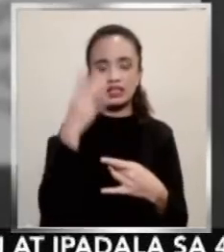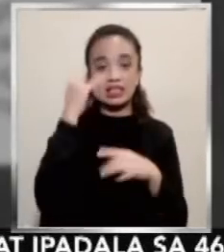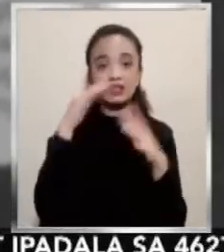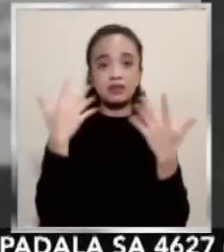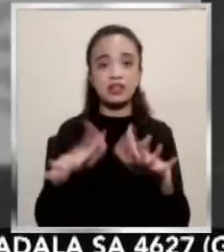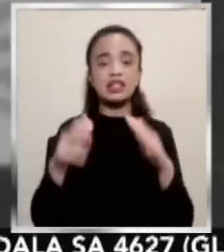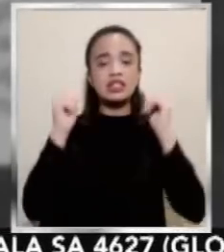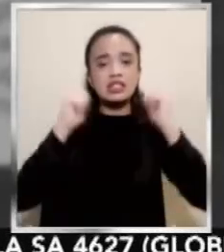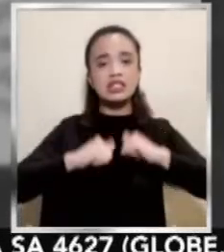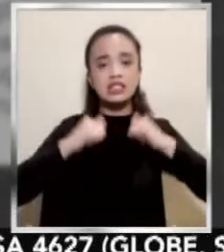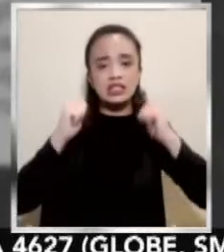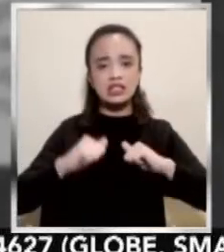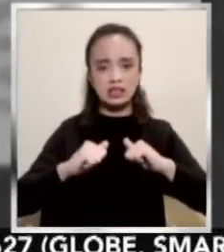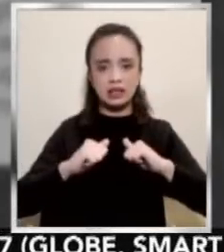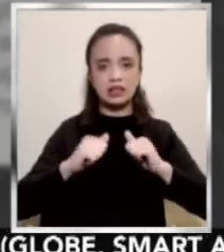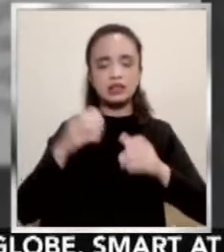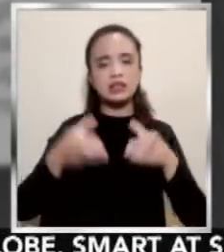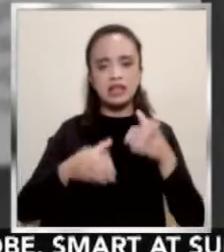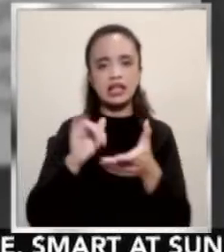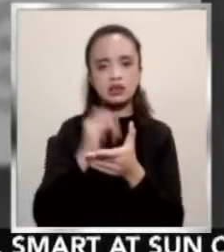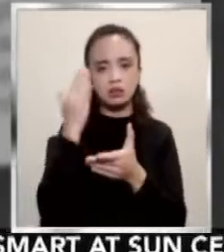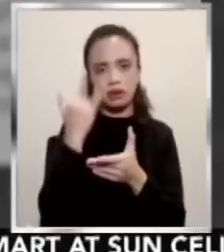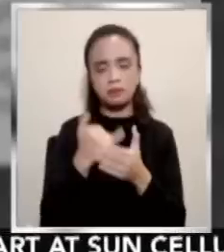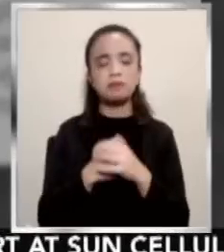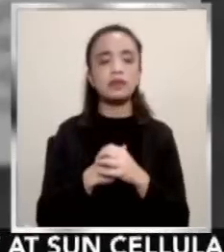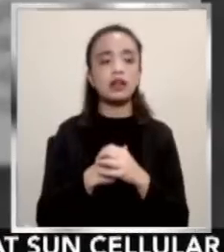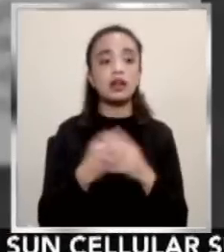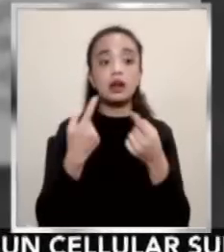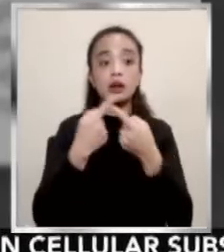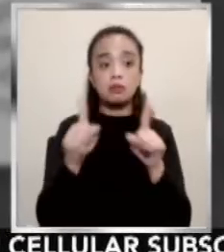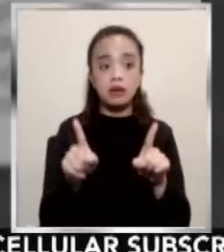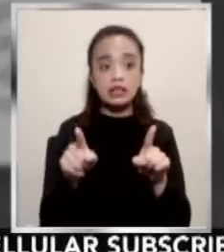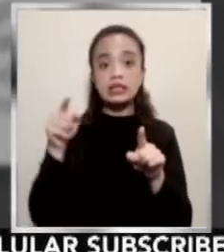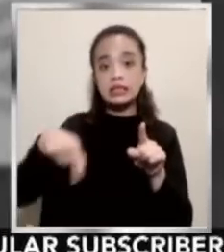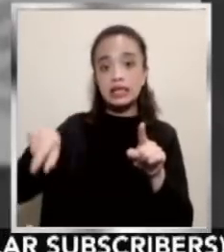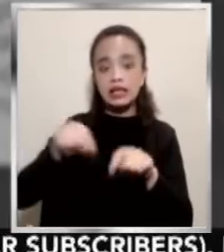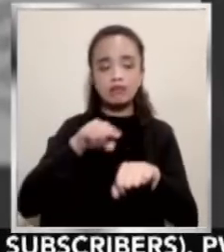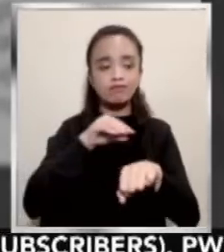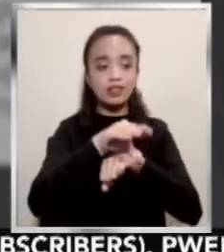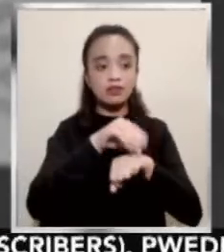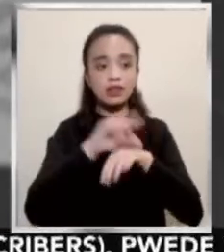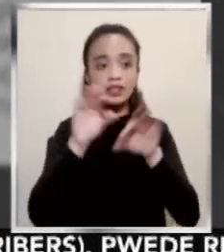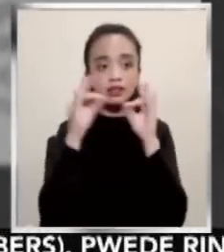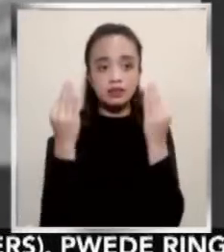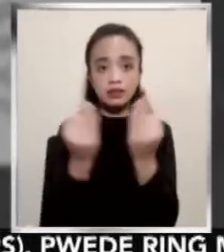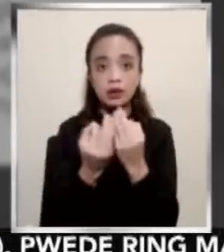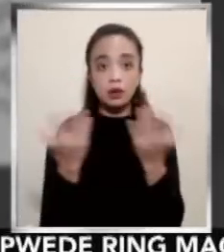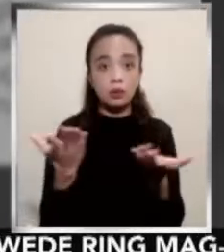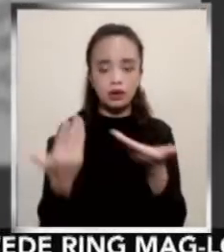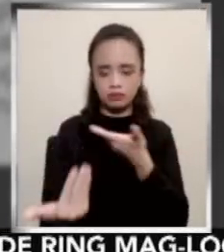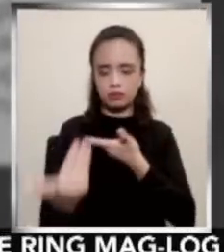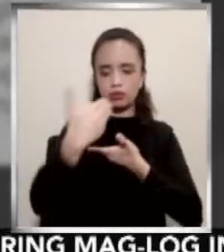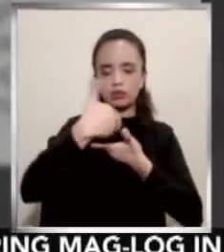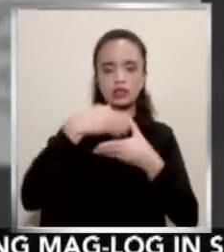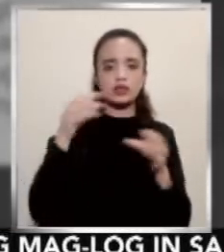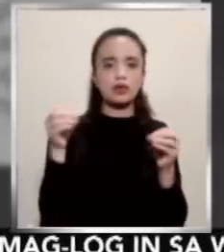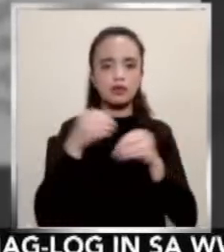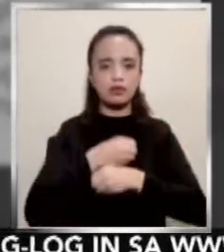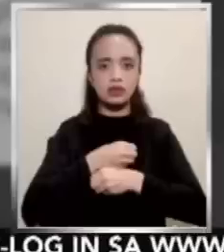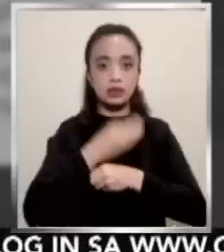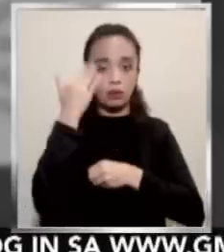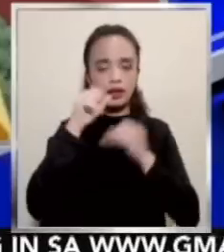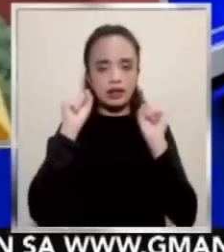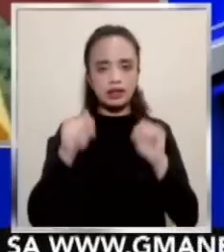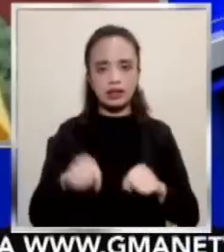ito sa dalawa pang partido. Pero pinayuna umuno nila ang pamilya na magtungo sa kanilang opisina para makapagsampa ng